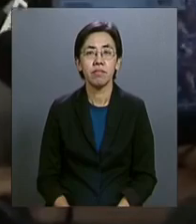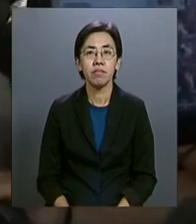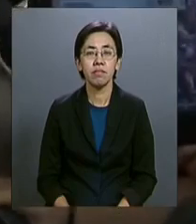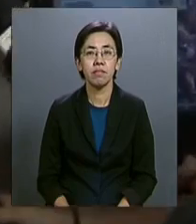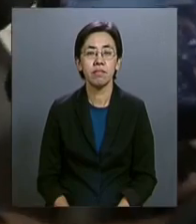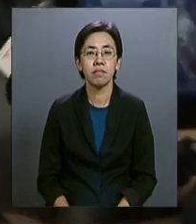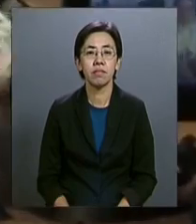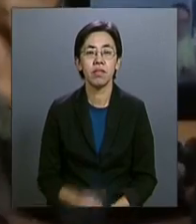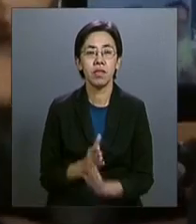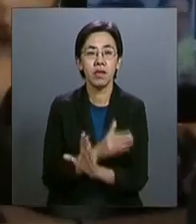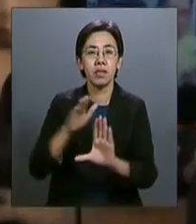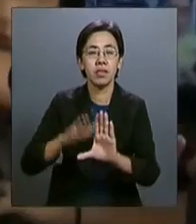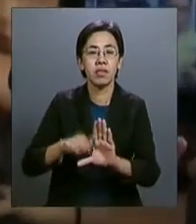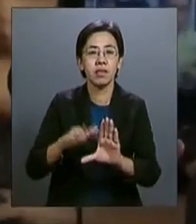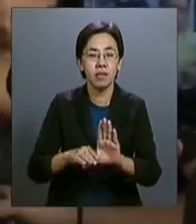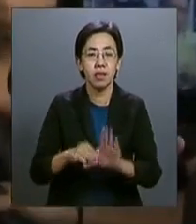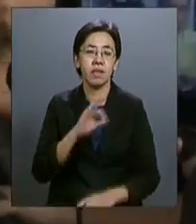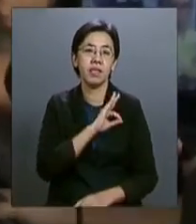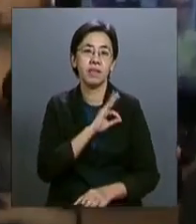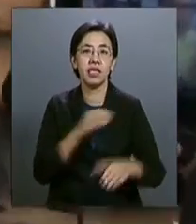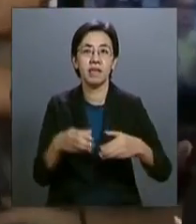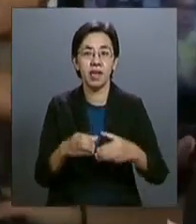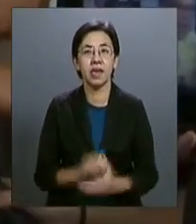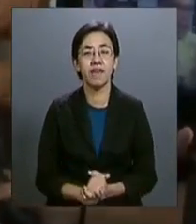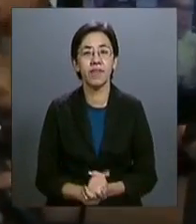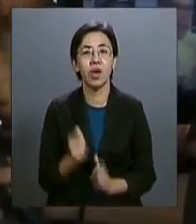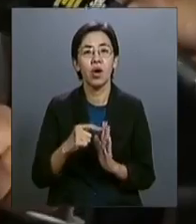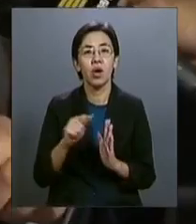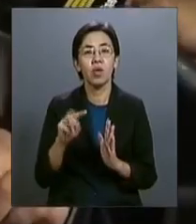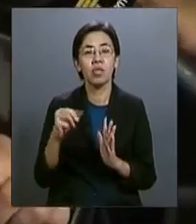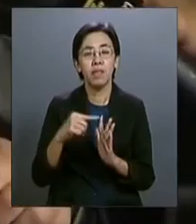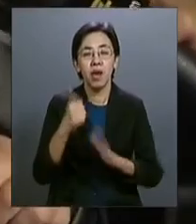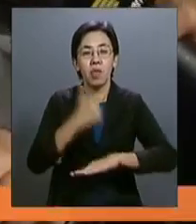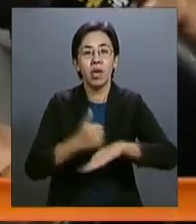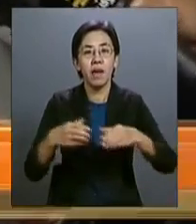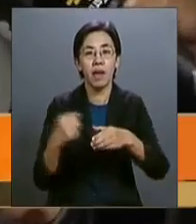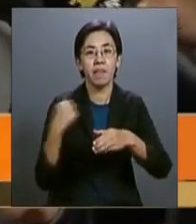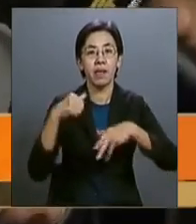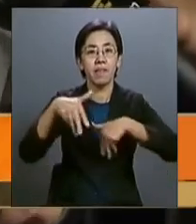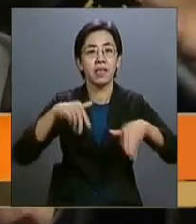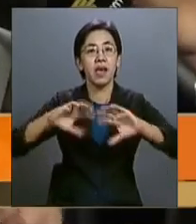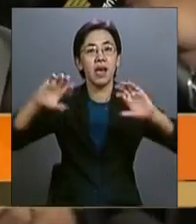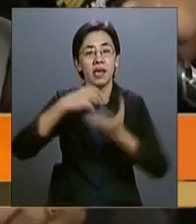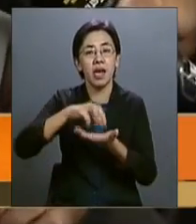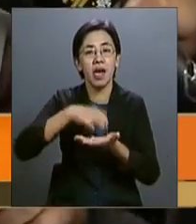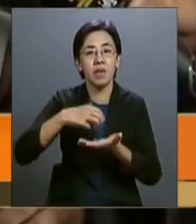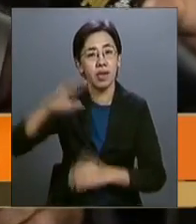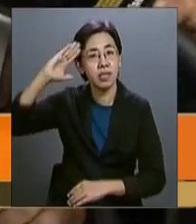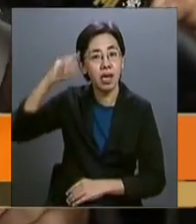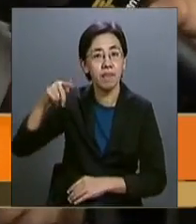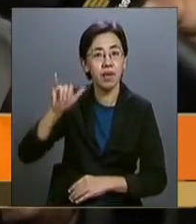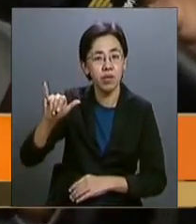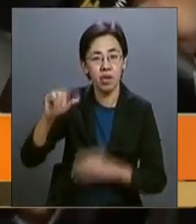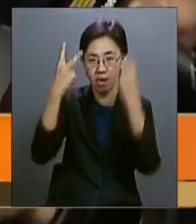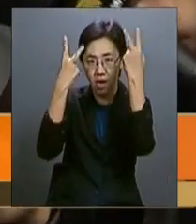ก่อนสมัครเข้าเป็นสมาชิกพรรคอย่างเป็นทางการนายอุตตมสาวนายนหัวหน้าพรรคพลังประชารัฐยอมรับค่ะว่าพลเอกประยุทธ์จันทร์โอชานายกรัฐม